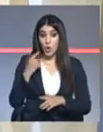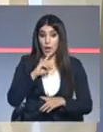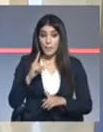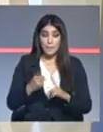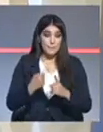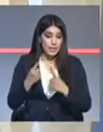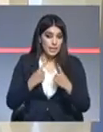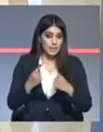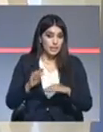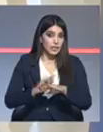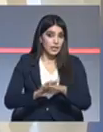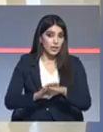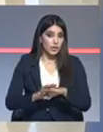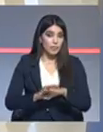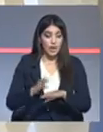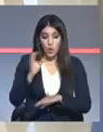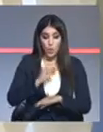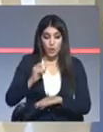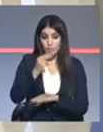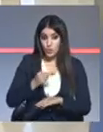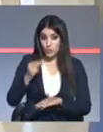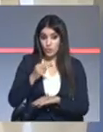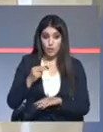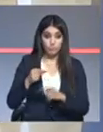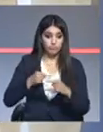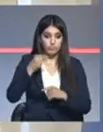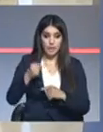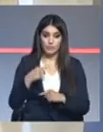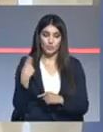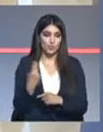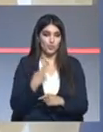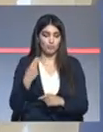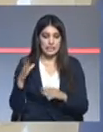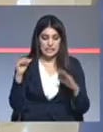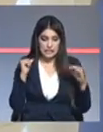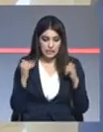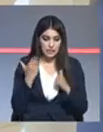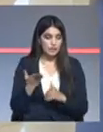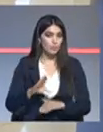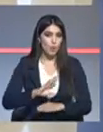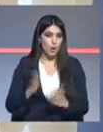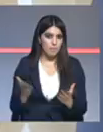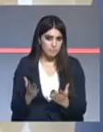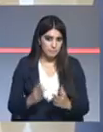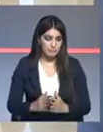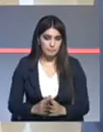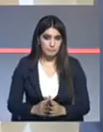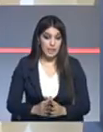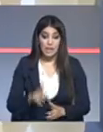الحديث على اه اكتوبر ونوفمبر معادش المجموعه سمعه لانه احنا اه